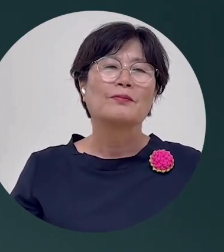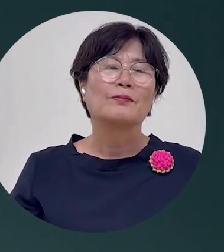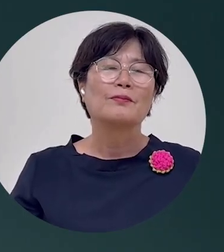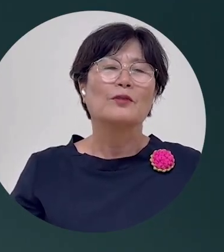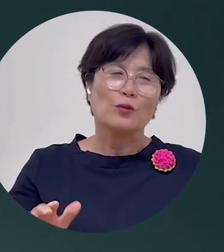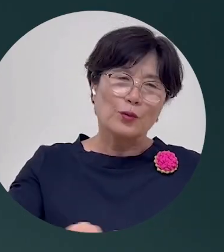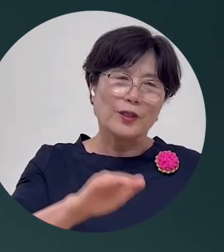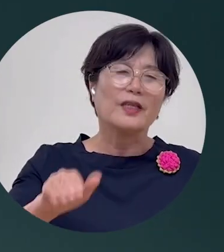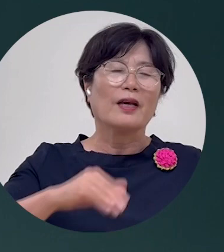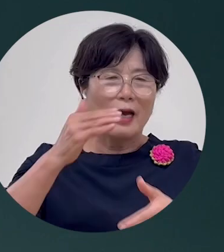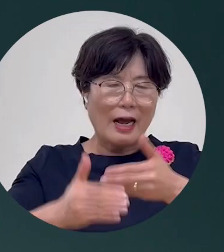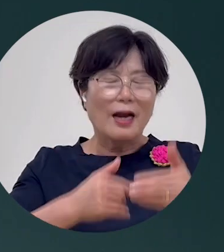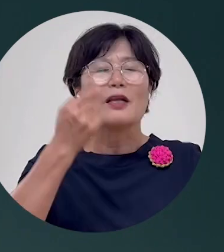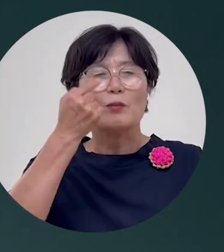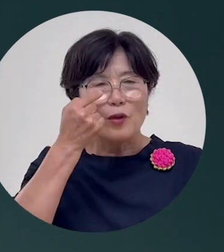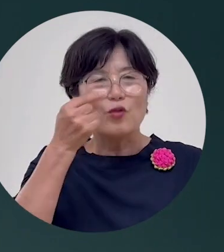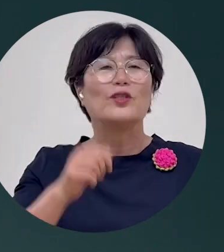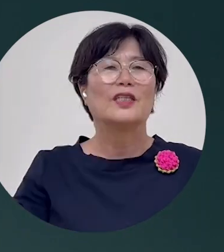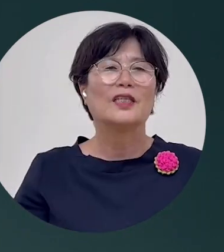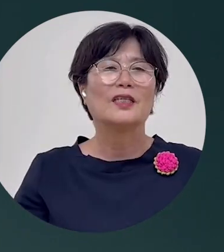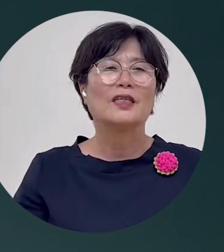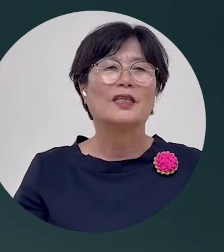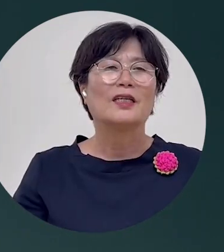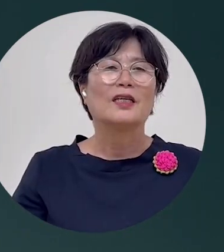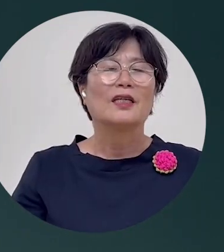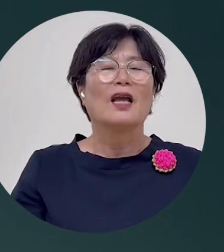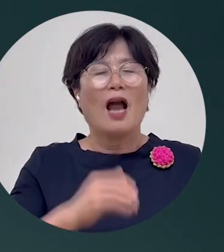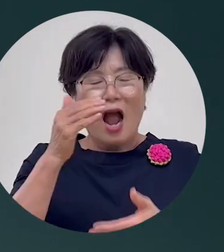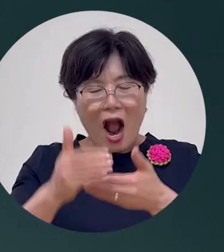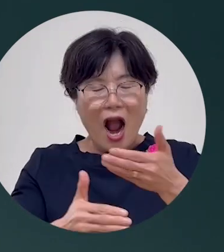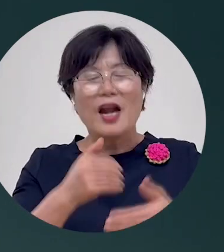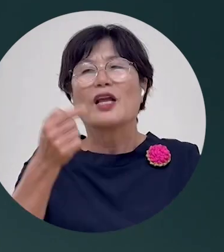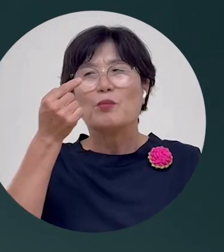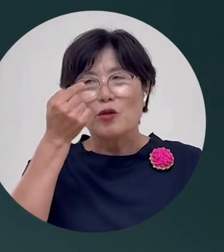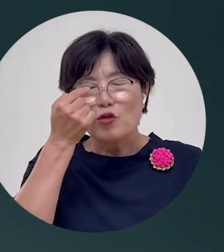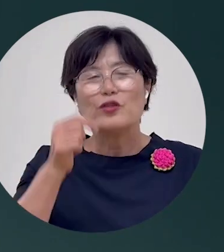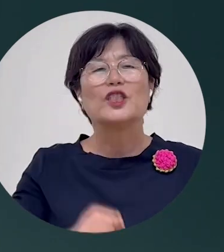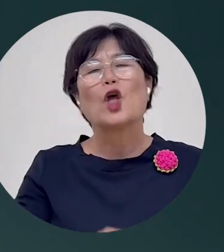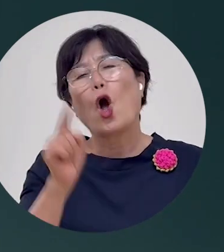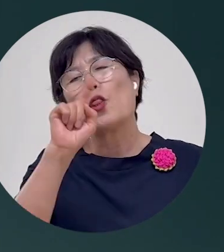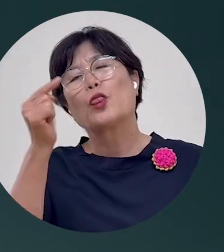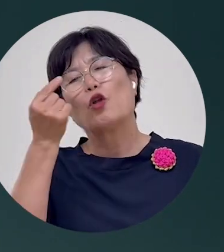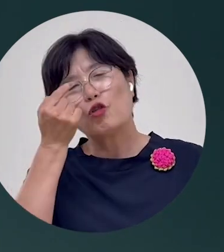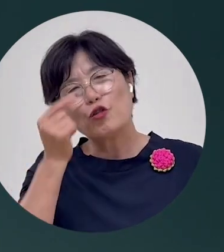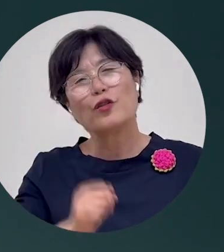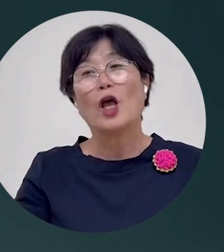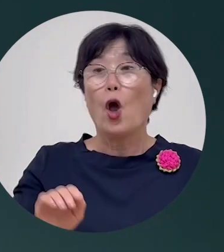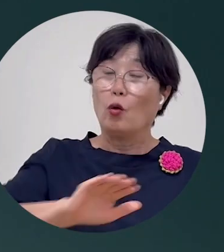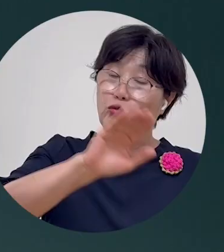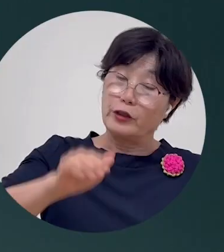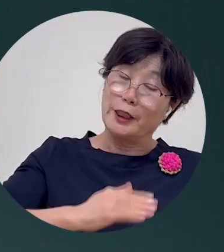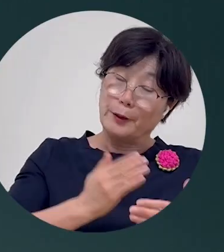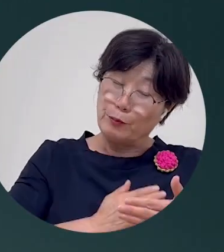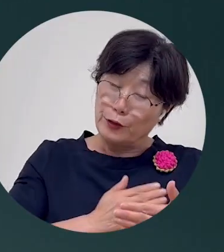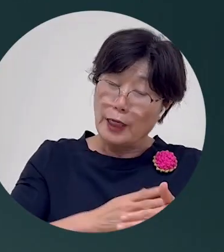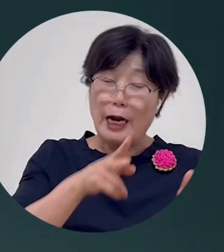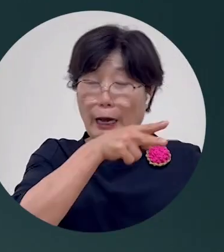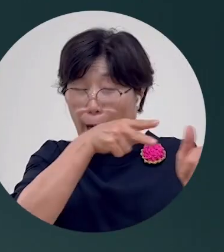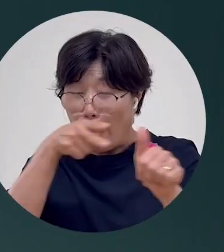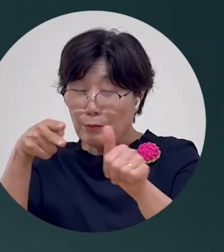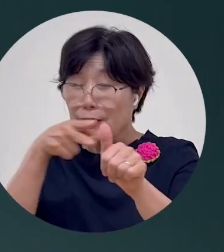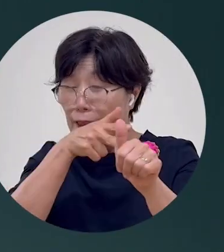우리 하나님의 눈이요. 하나님의 눈이 어떤 눈이냐면 우리를 불안한 감시가